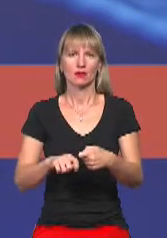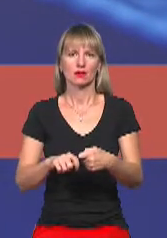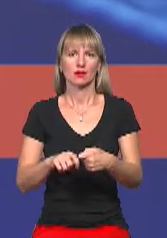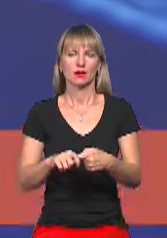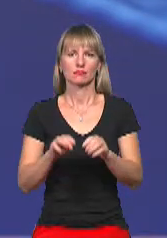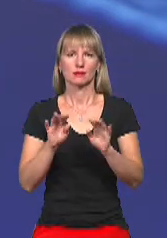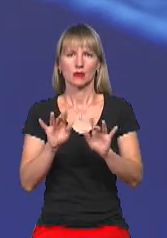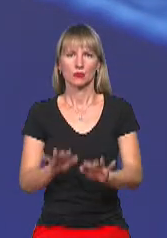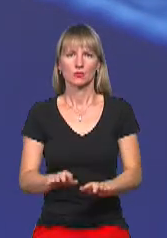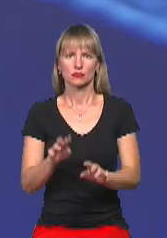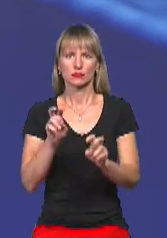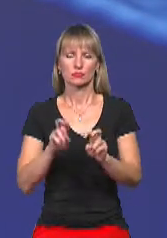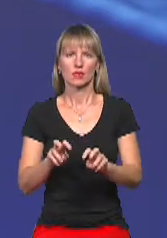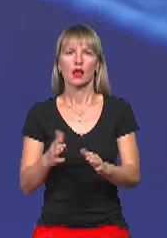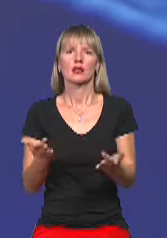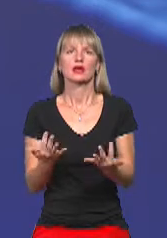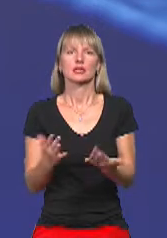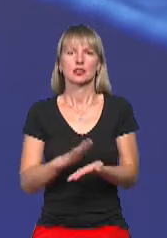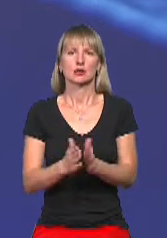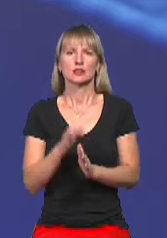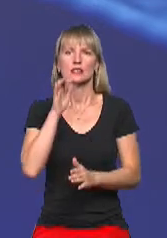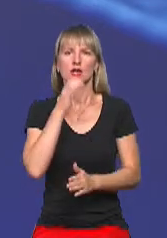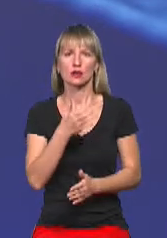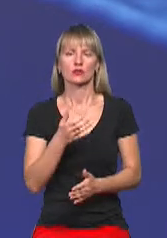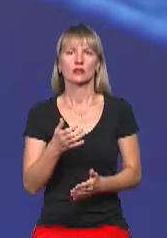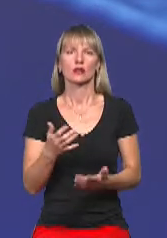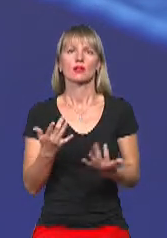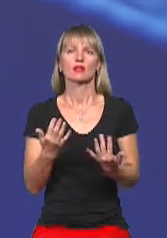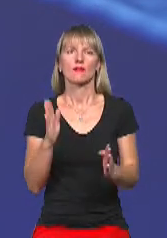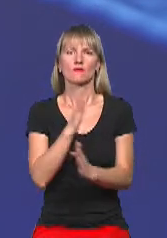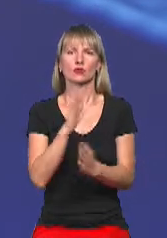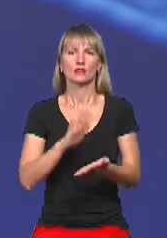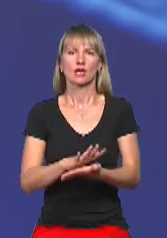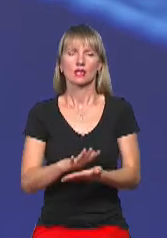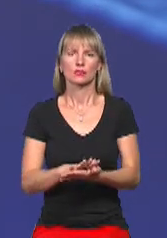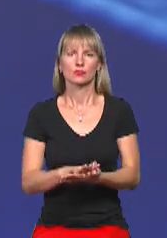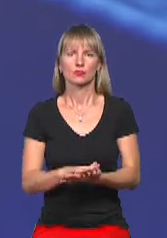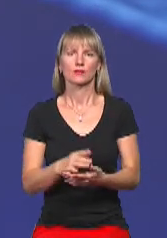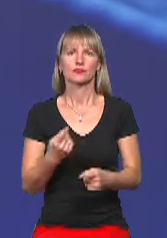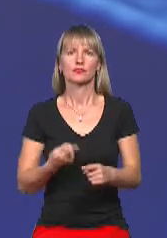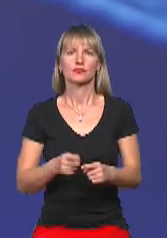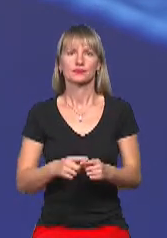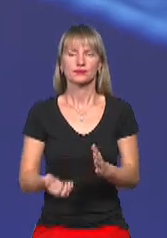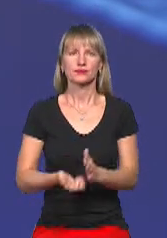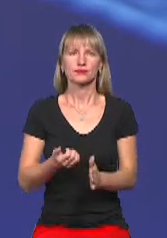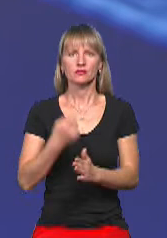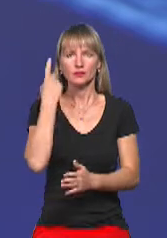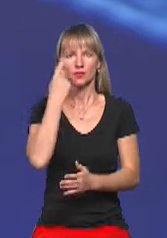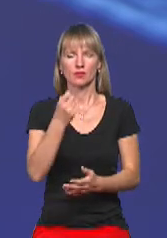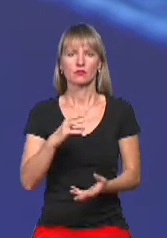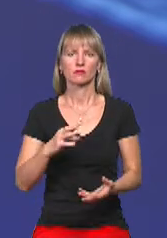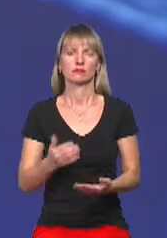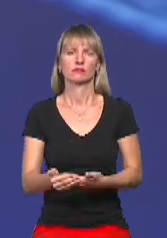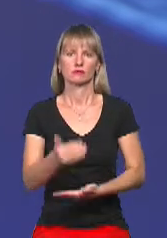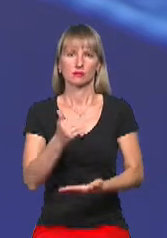вообще выяснить, насколько ситуация серьезная, насколько воздух загрязнен. То есть этот недостаток информации привел к тому,